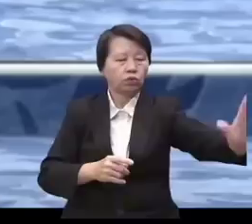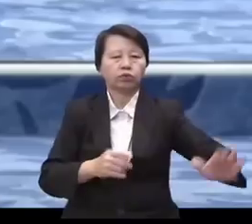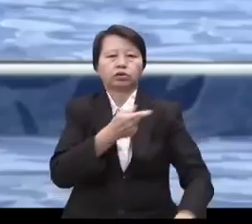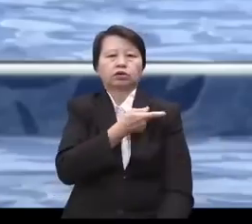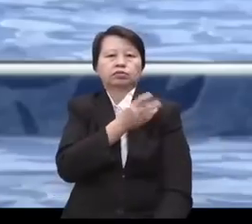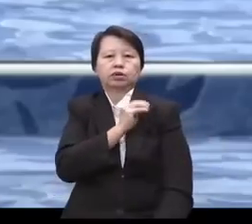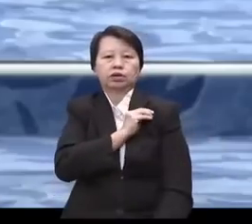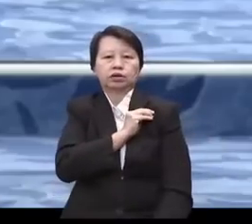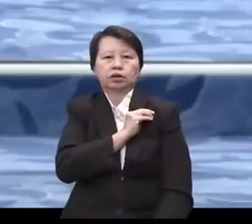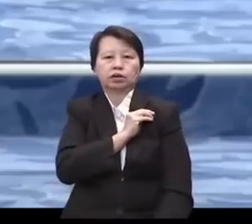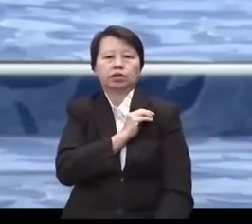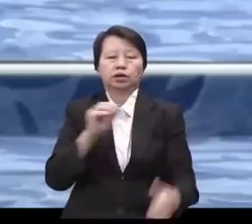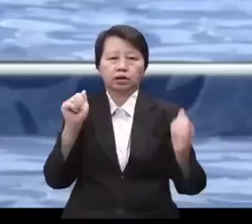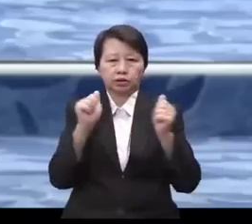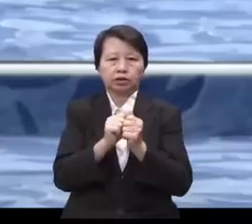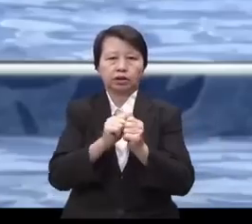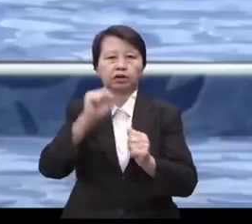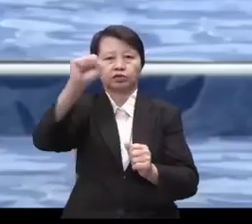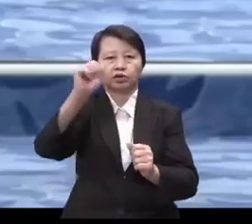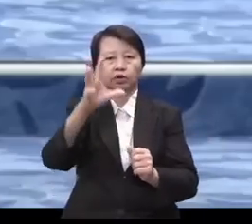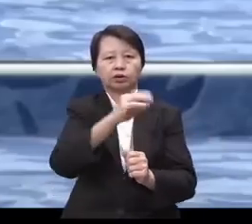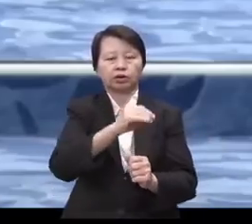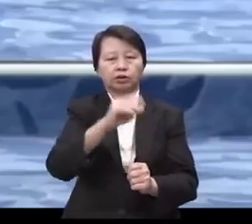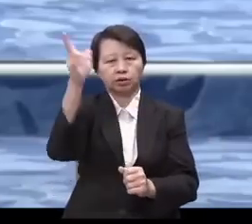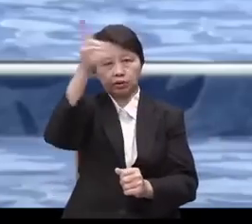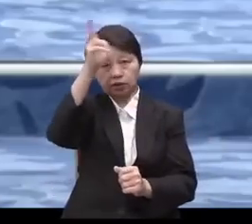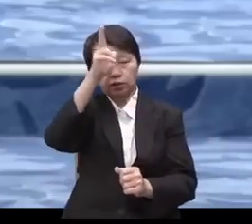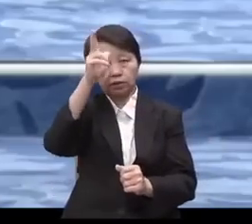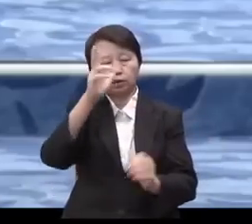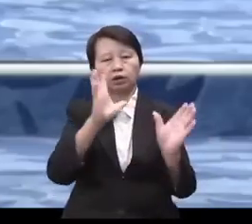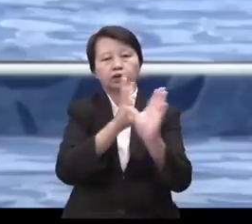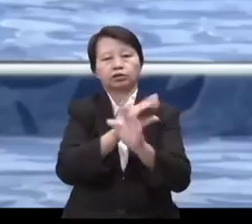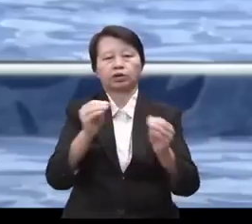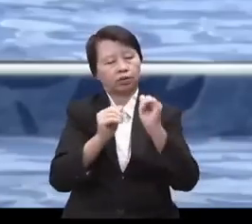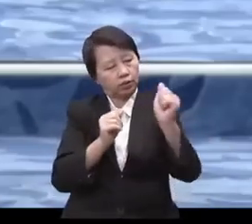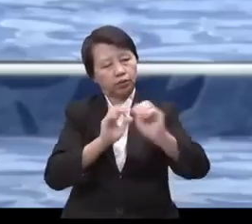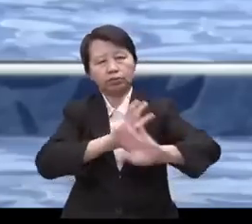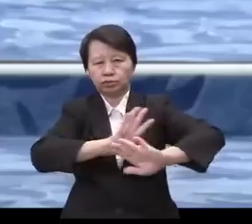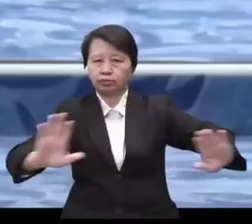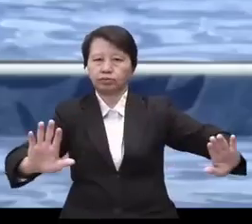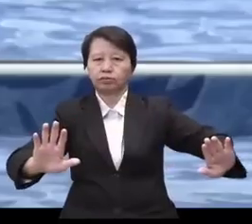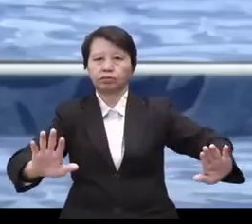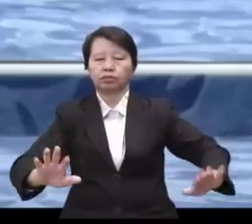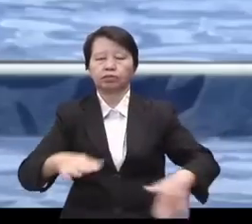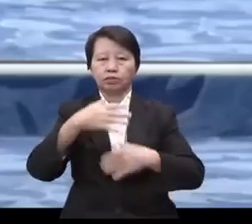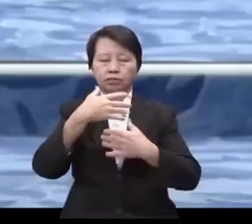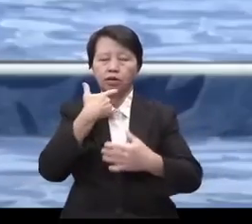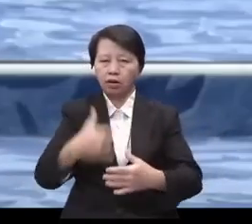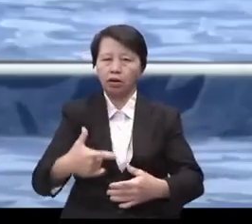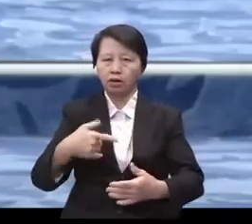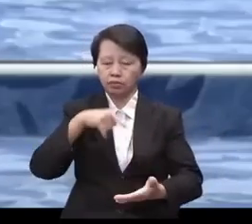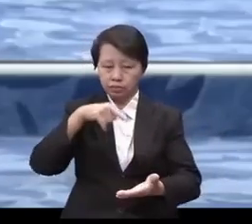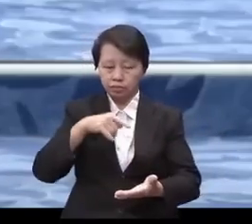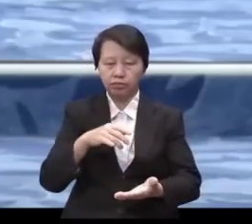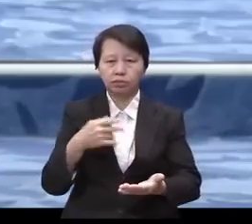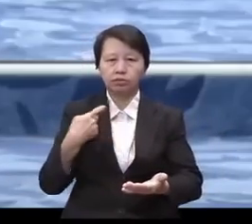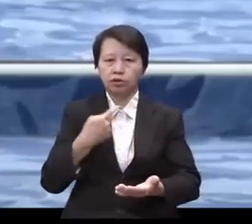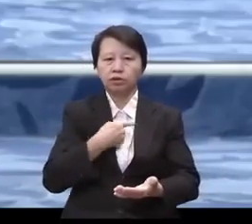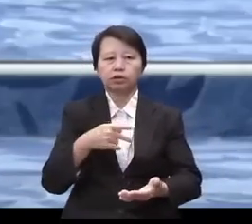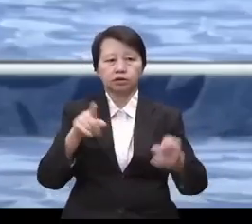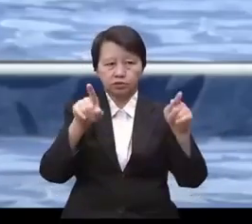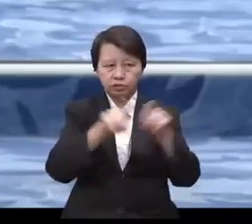dengan Sabah dan kerajaan Sabah dan Sarawak. Selepas itu kita bersetuju dalam